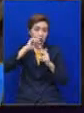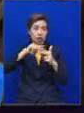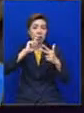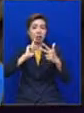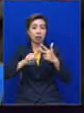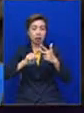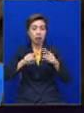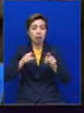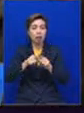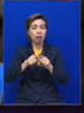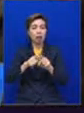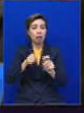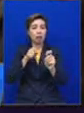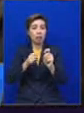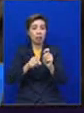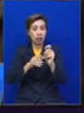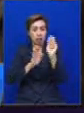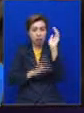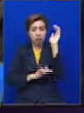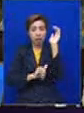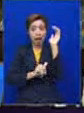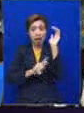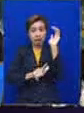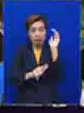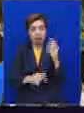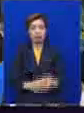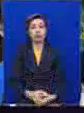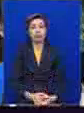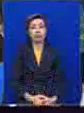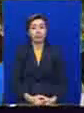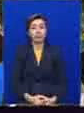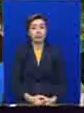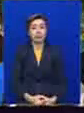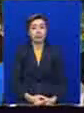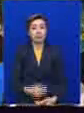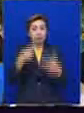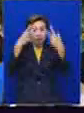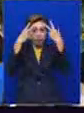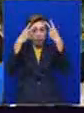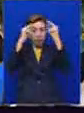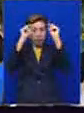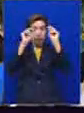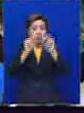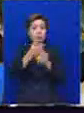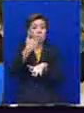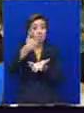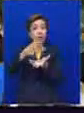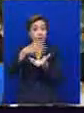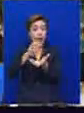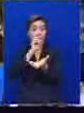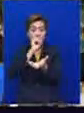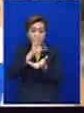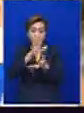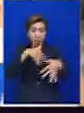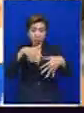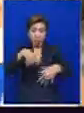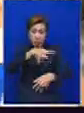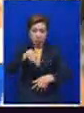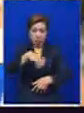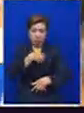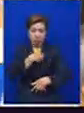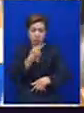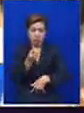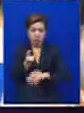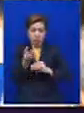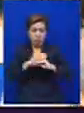และตำบลท่าธงอำเภอรามันจังหวัดยะลาค่ะนายกรัฐมนตรีนะคะได้กล่าวกับประชาชนว่าต้องการให้เพิ่มชื่อโคร